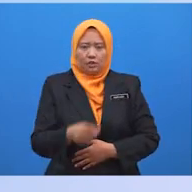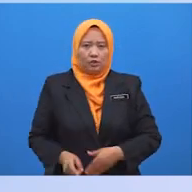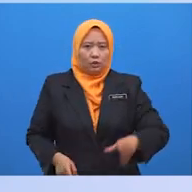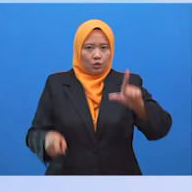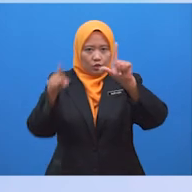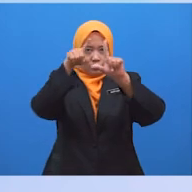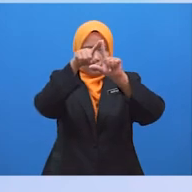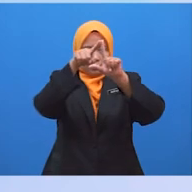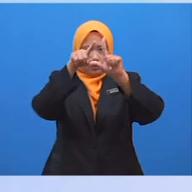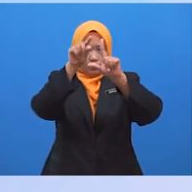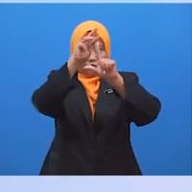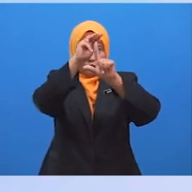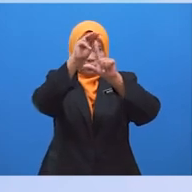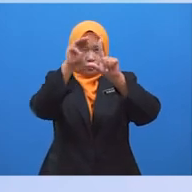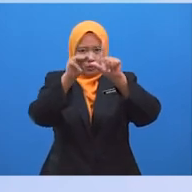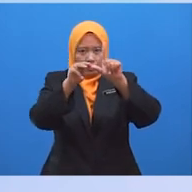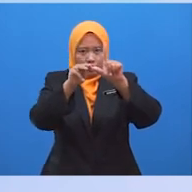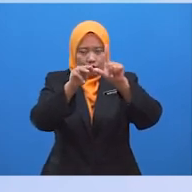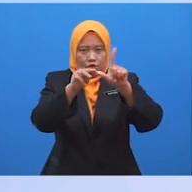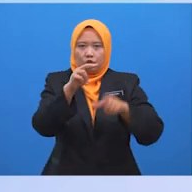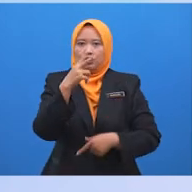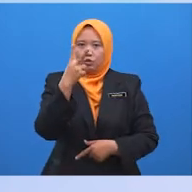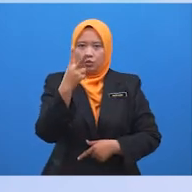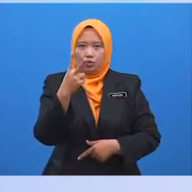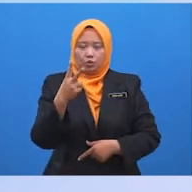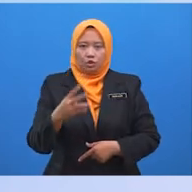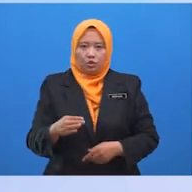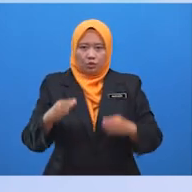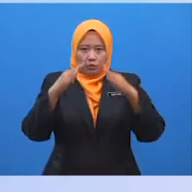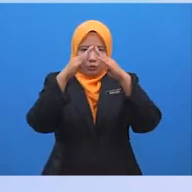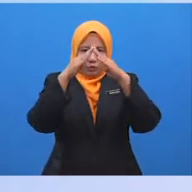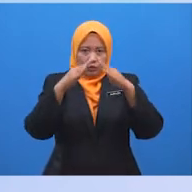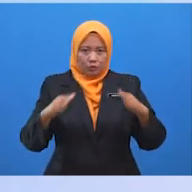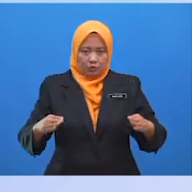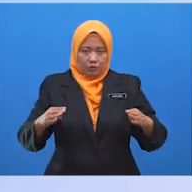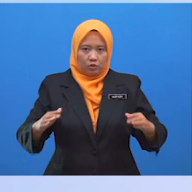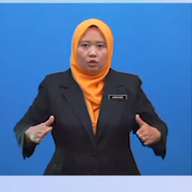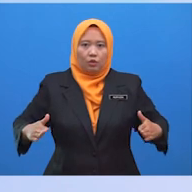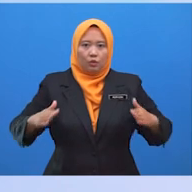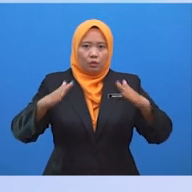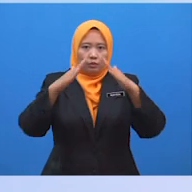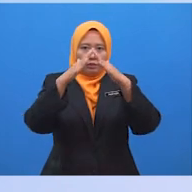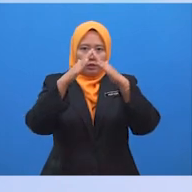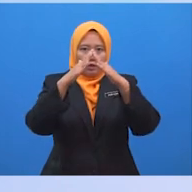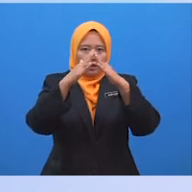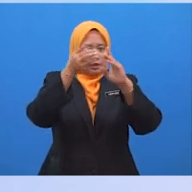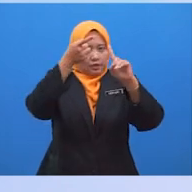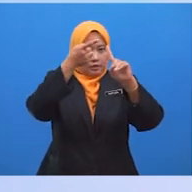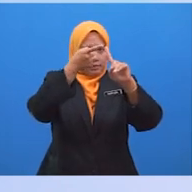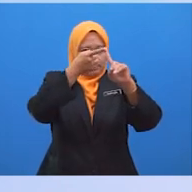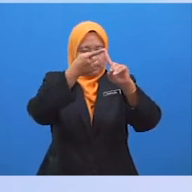bumbung rumah yang dipandang dari hadapan. Seperti yang